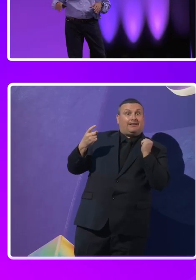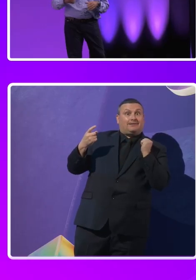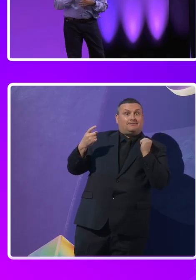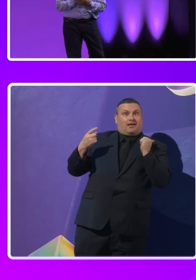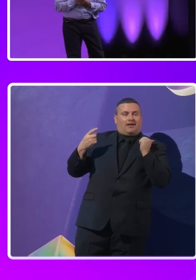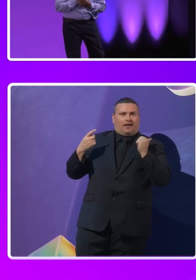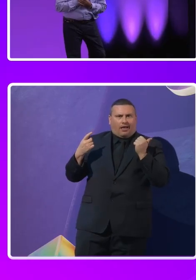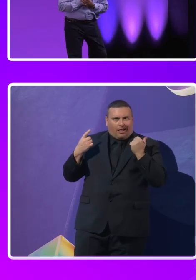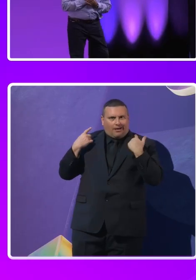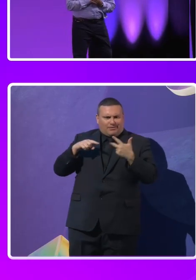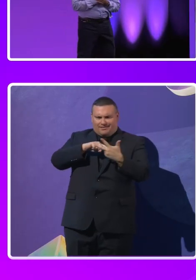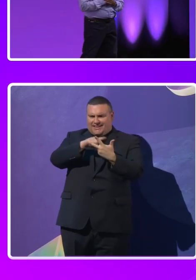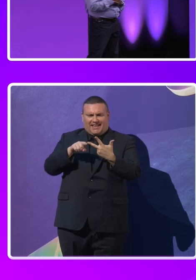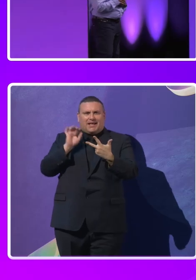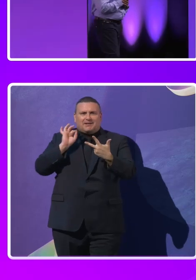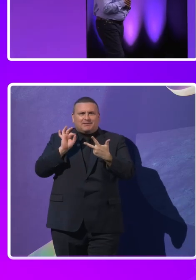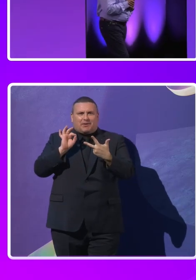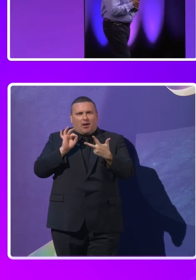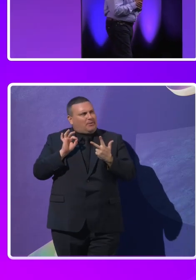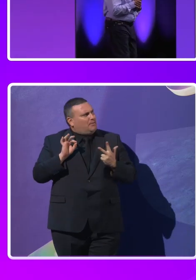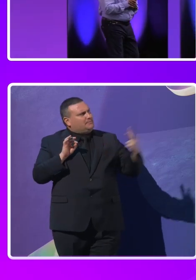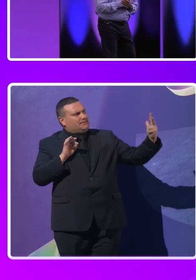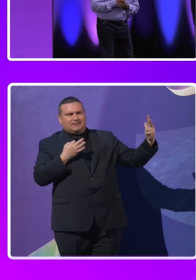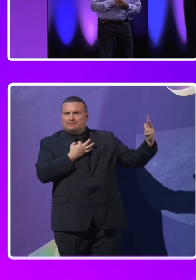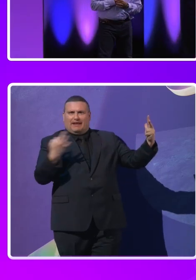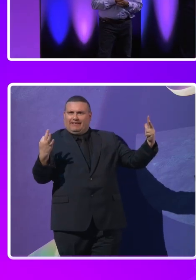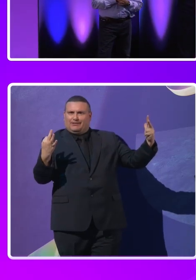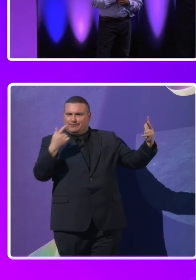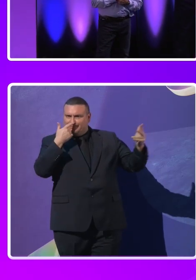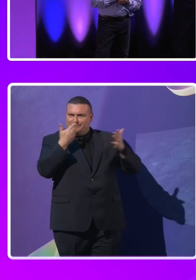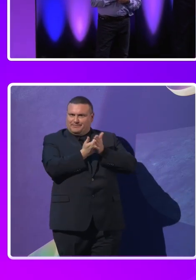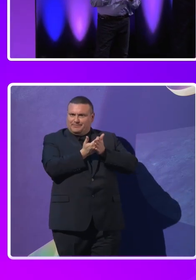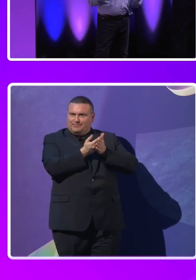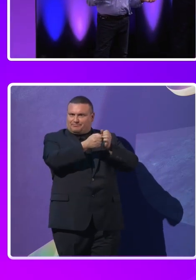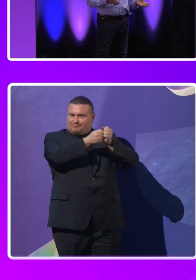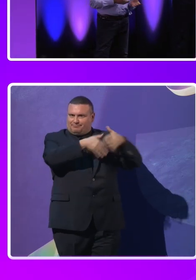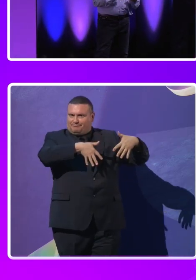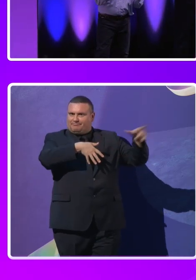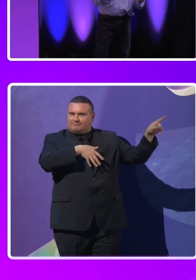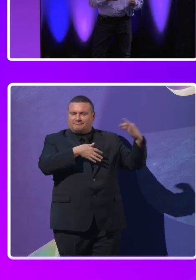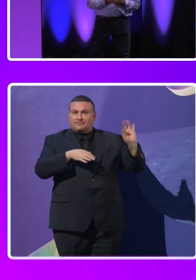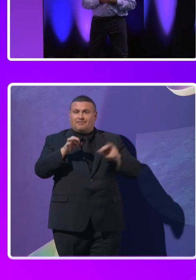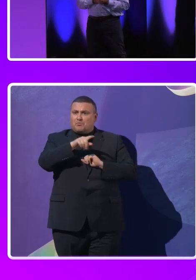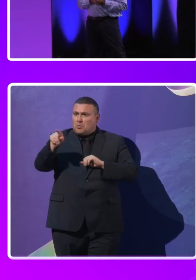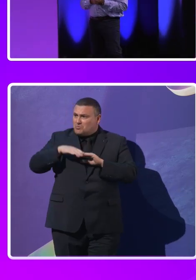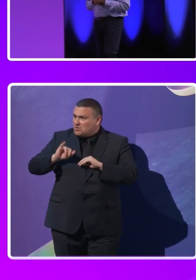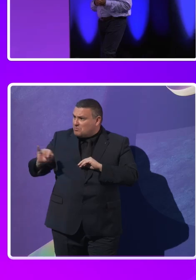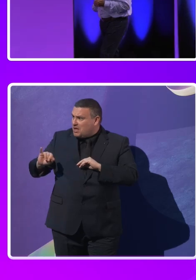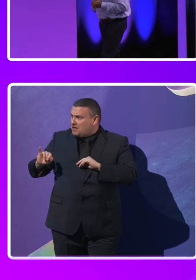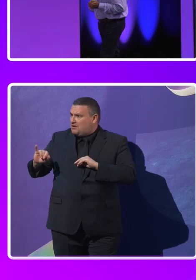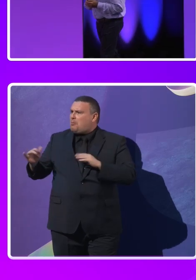rispecchiano perfettamente tutte queste diciamo caratteristiche e se non l'avete mai usata se avete fatto delle